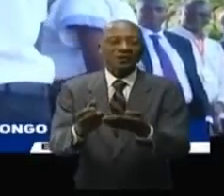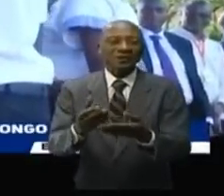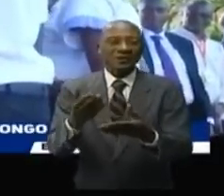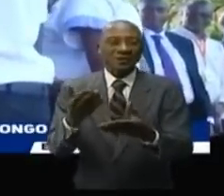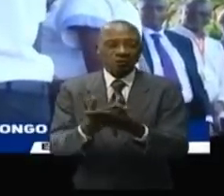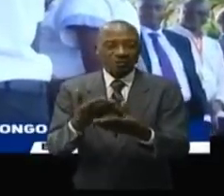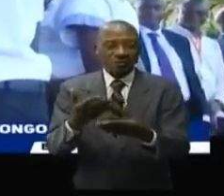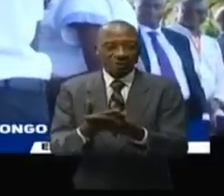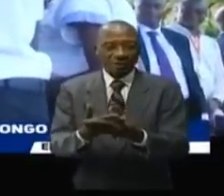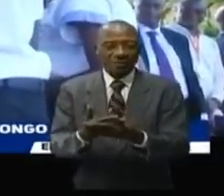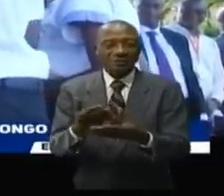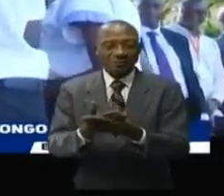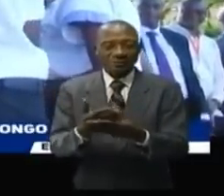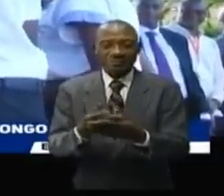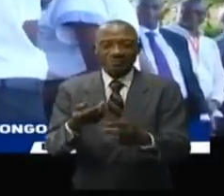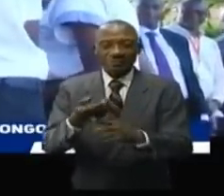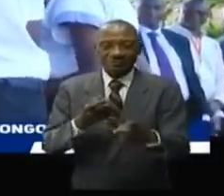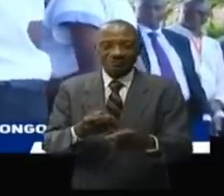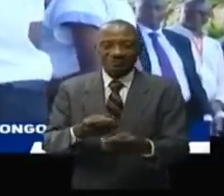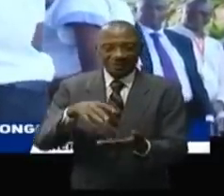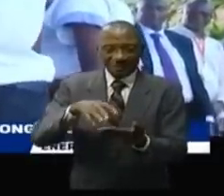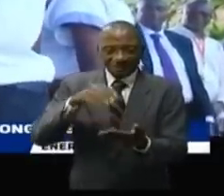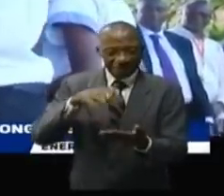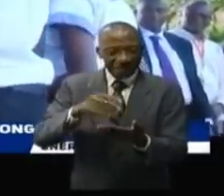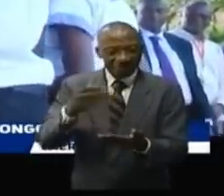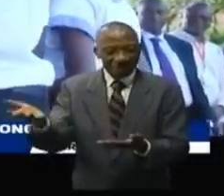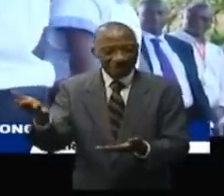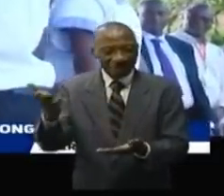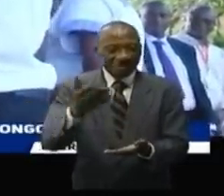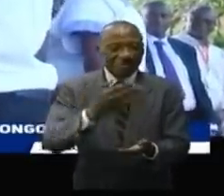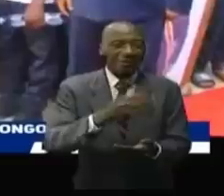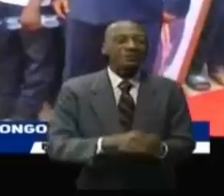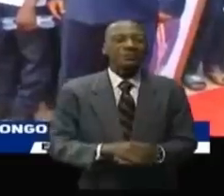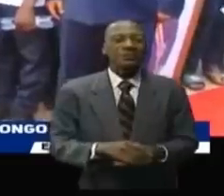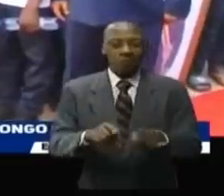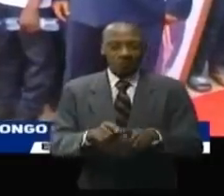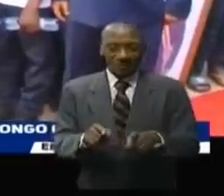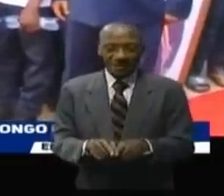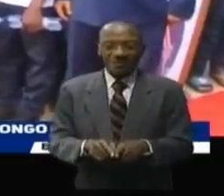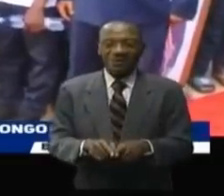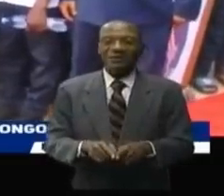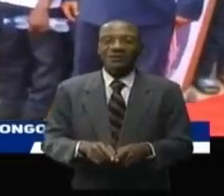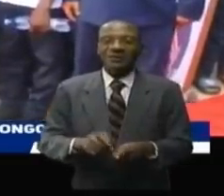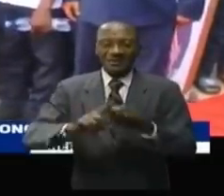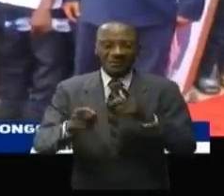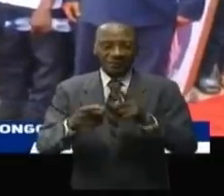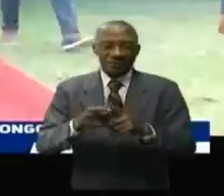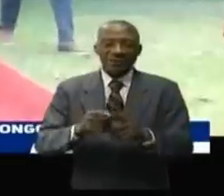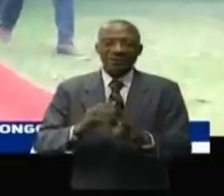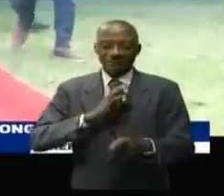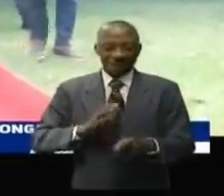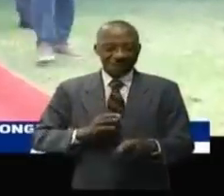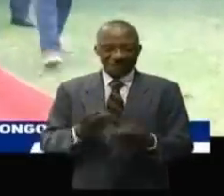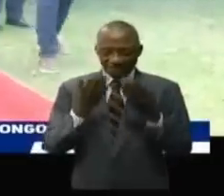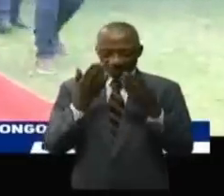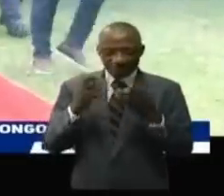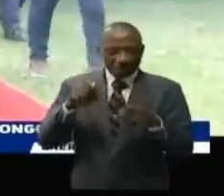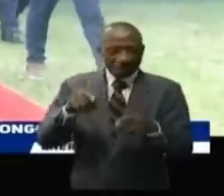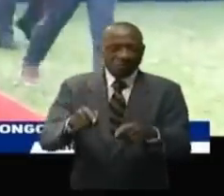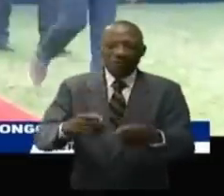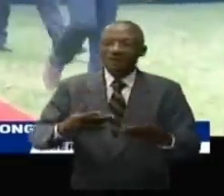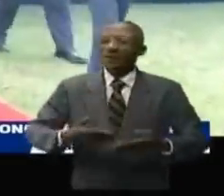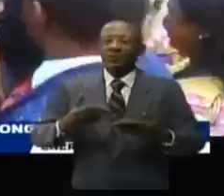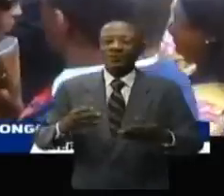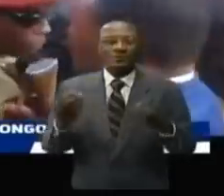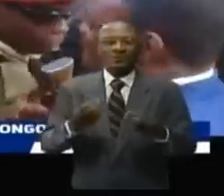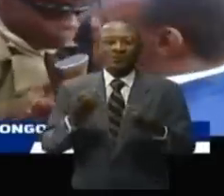élèves à leur aîné de promotion, aujourd'hui au sommet de l'État. L'autre temps fort du passage du président de la République, ce sont